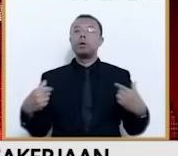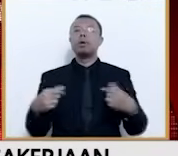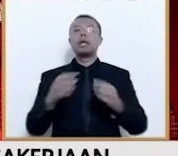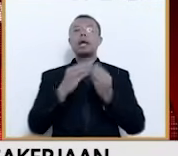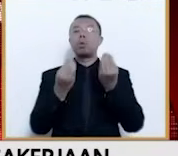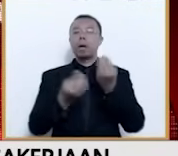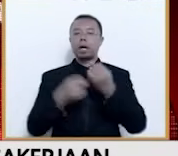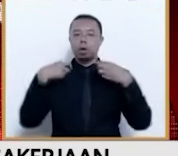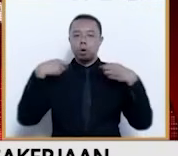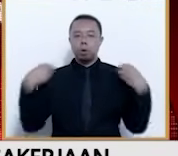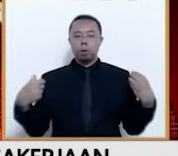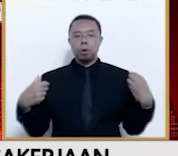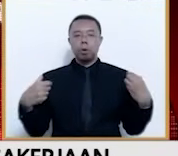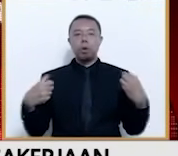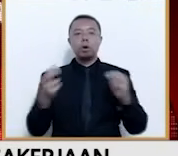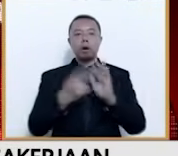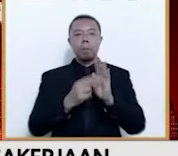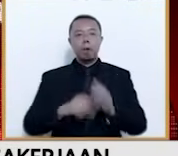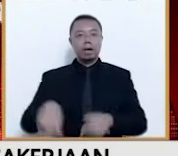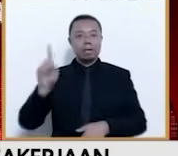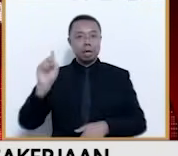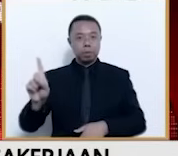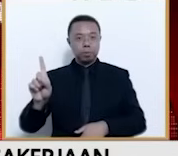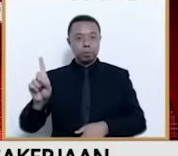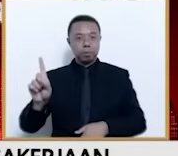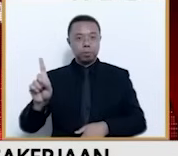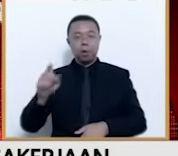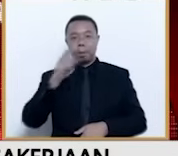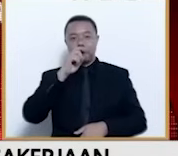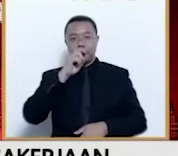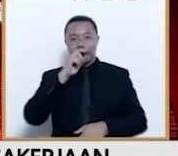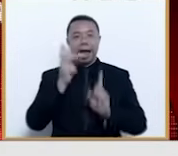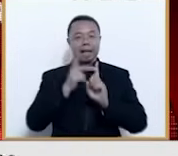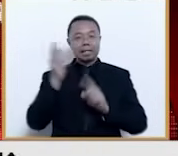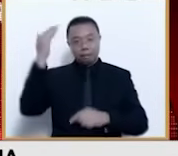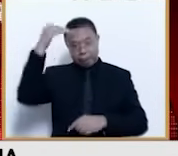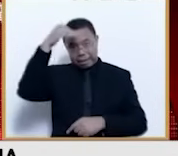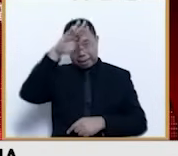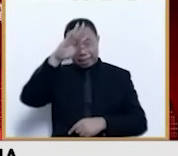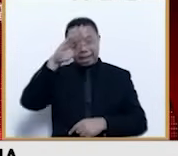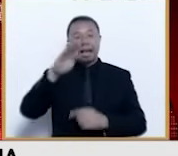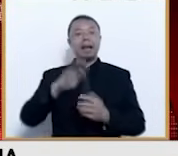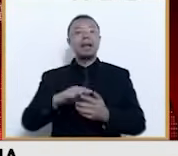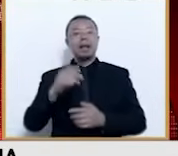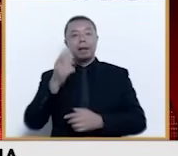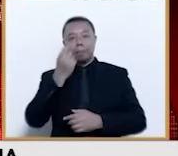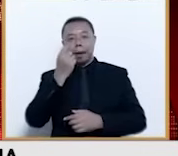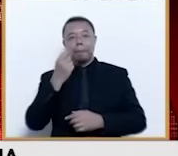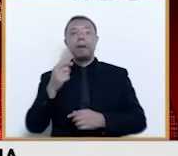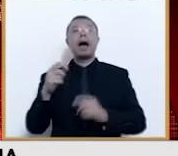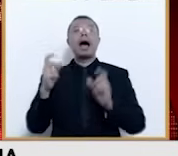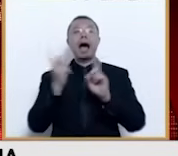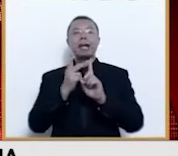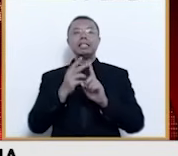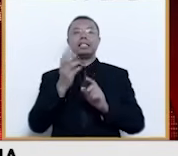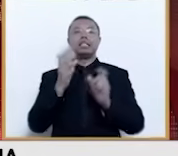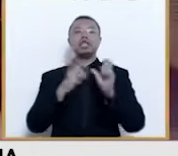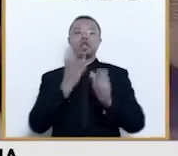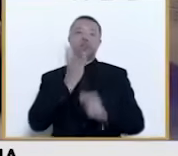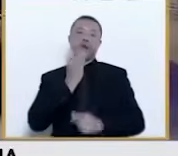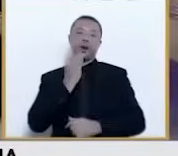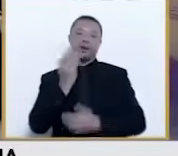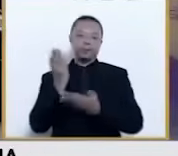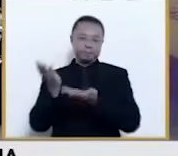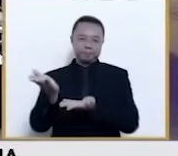calon wakil gubernur nomor urut 1, Bapak Haji Muhammad Ridwan Kamil dan Bapak Haji Suswono.